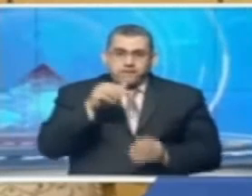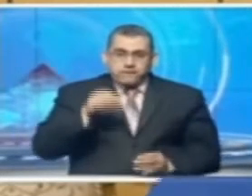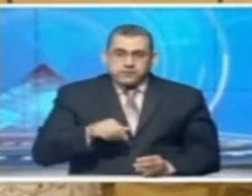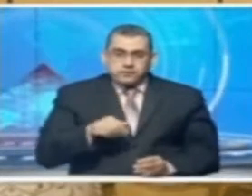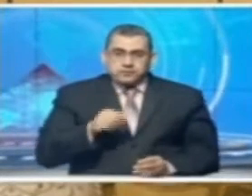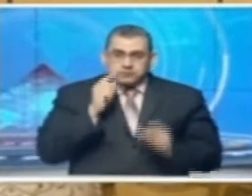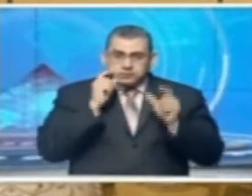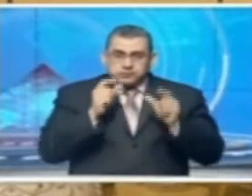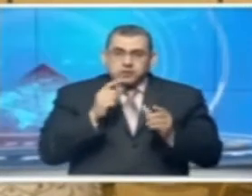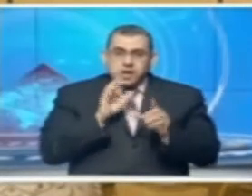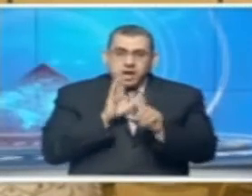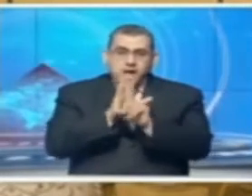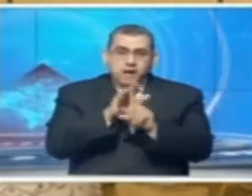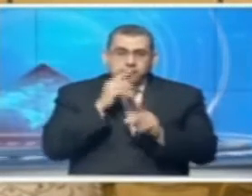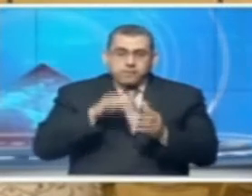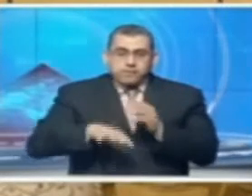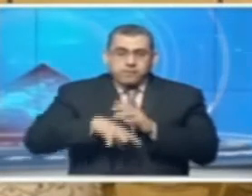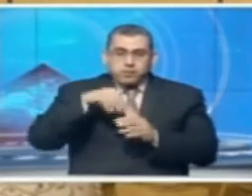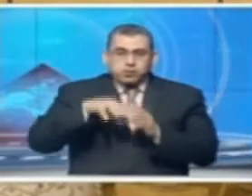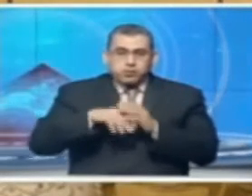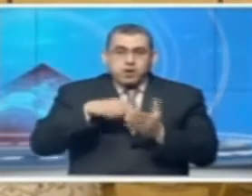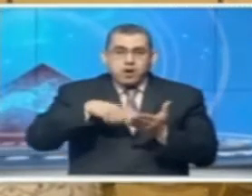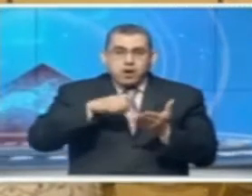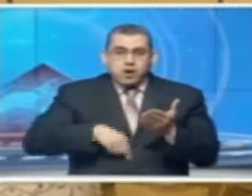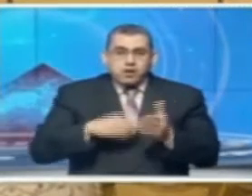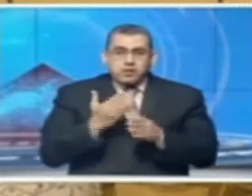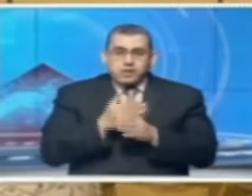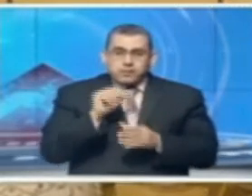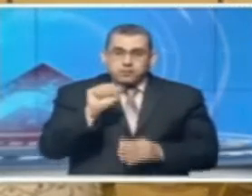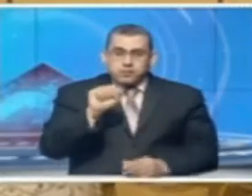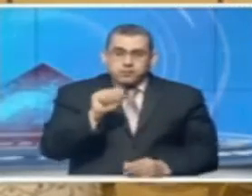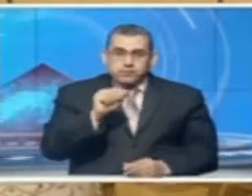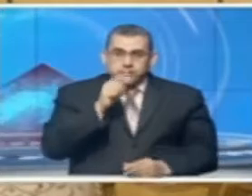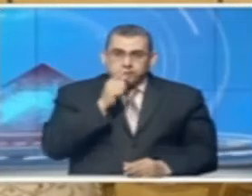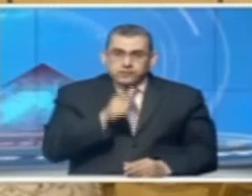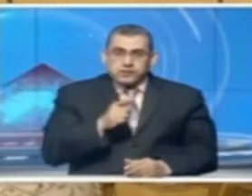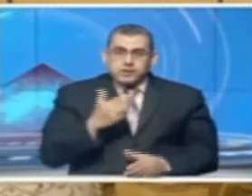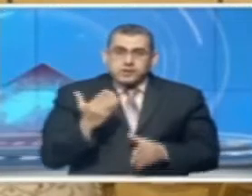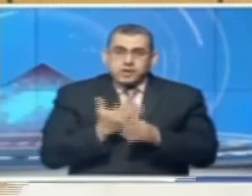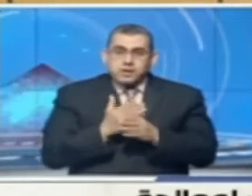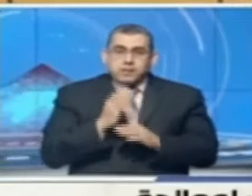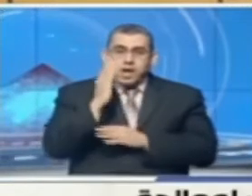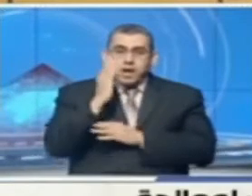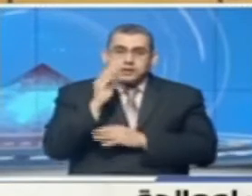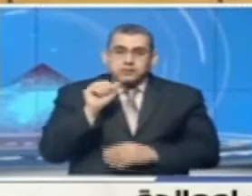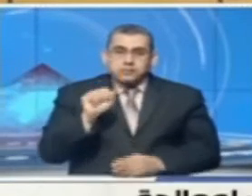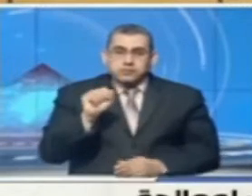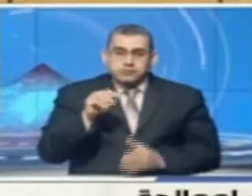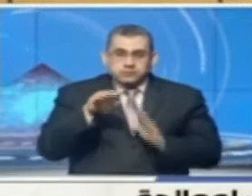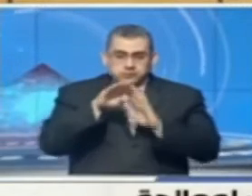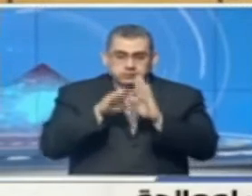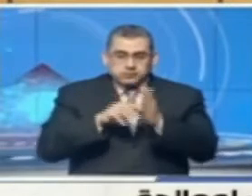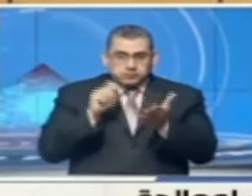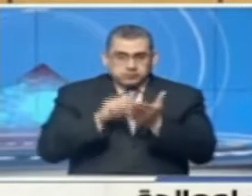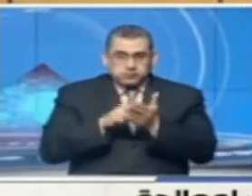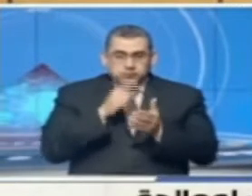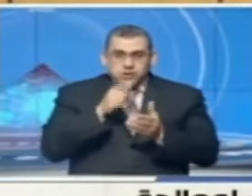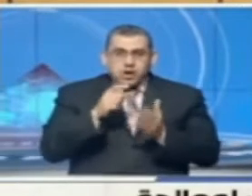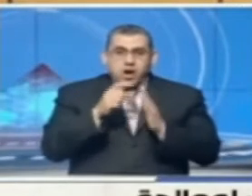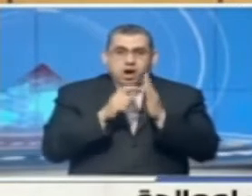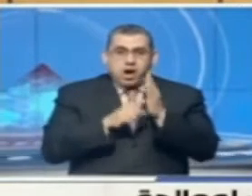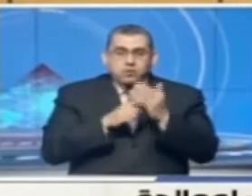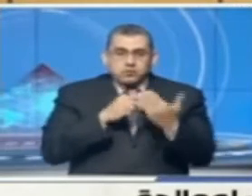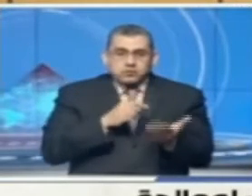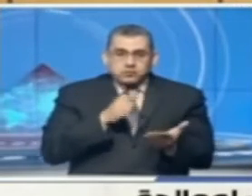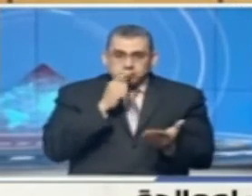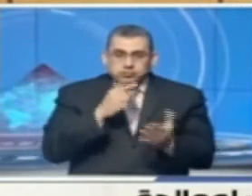والحارس والحامي لمشروعية القرارات التي تصدر بشأن البيئة، ويمكن ده دوره في تنظيم وإنفاذ القوانين المتعلقة